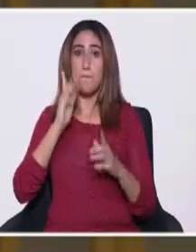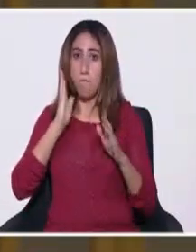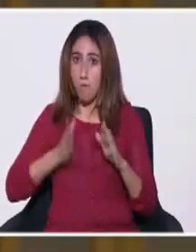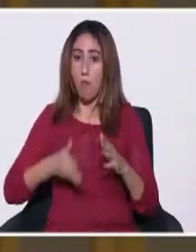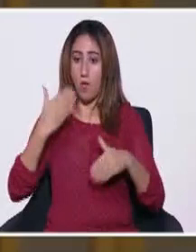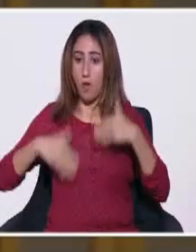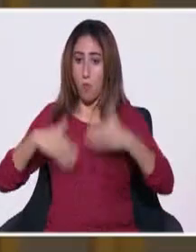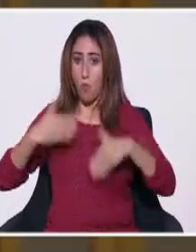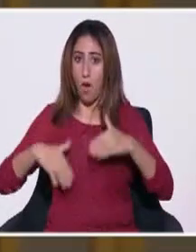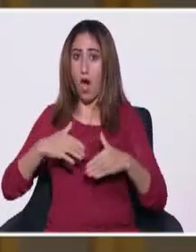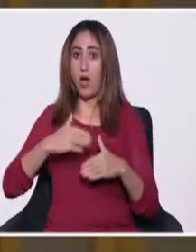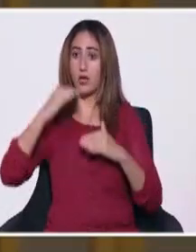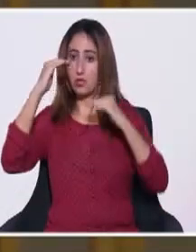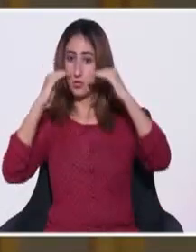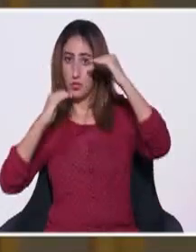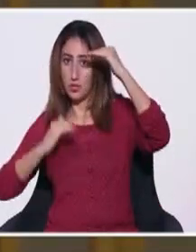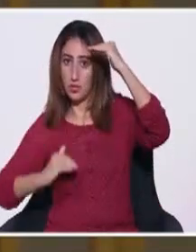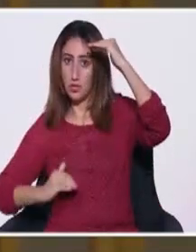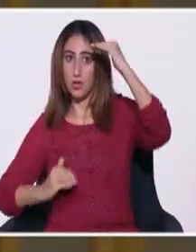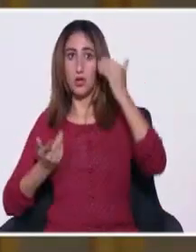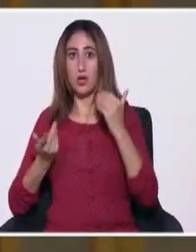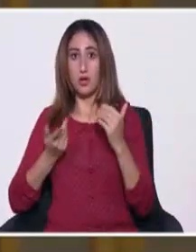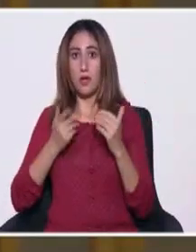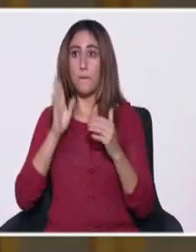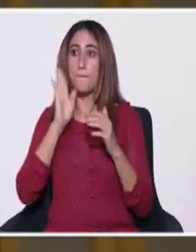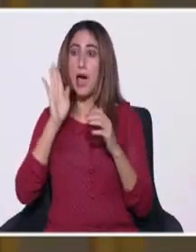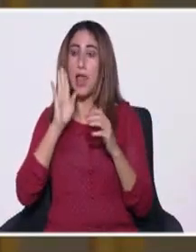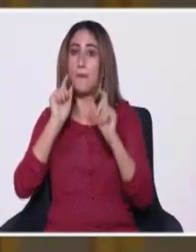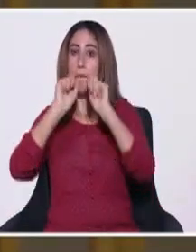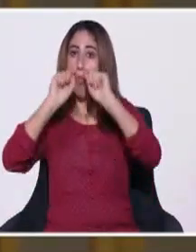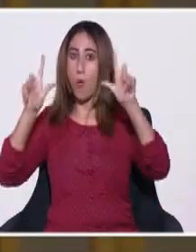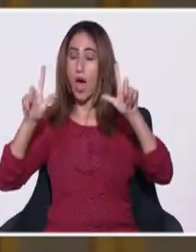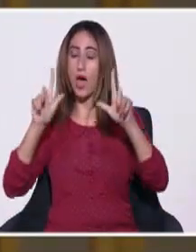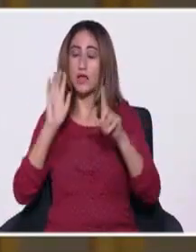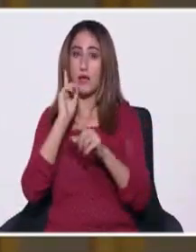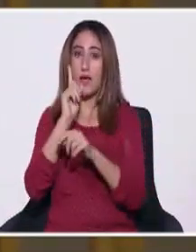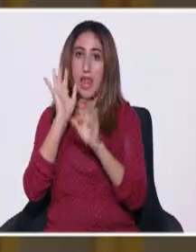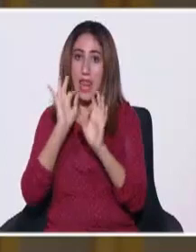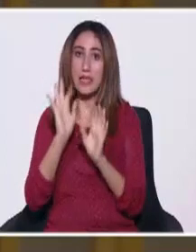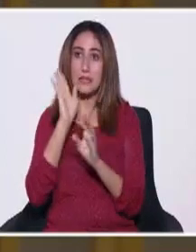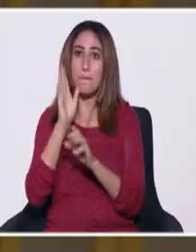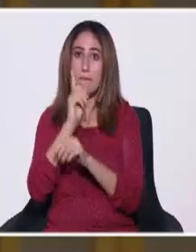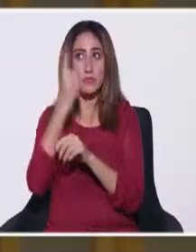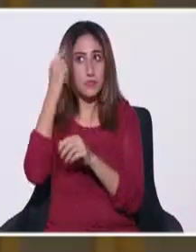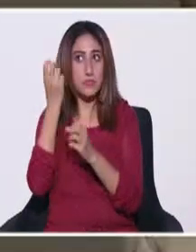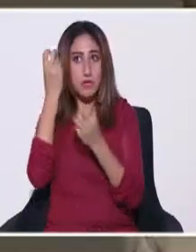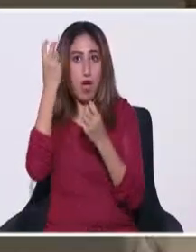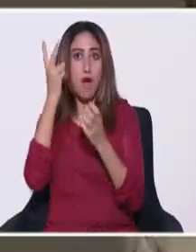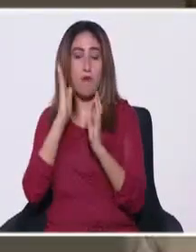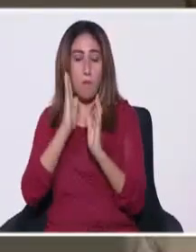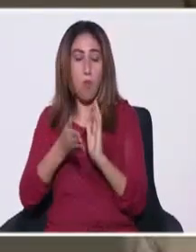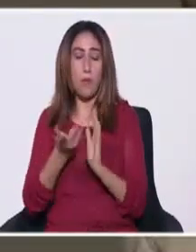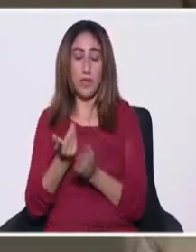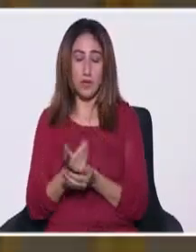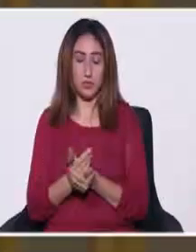ممكن مثلا حد موجود ذوي احتياجات بالفكر وبالوعي وبالثقافه يبقى مش معاق، يتغلب عليه.